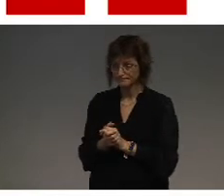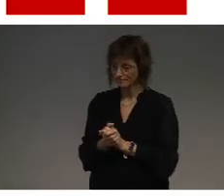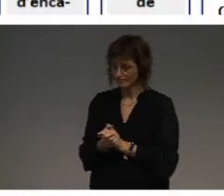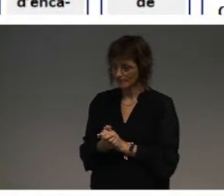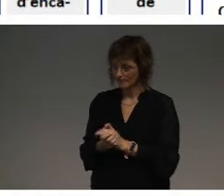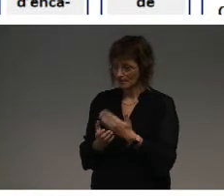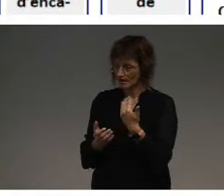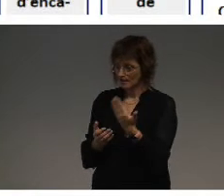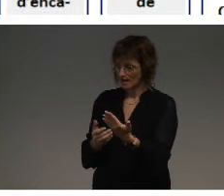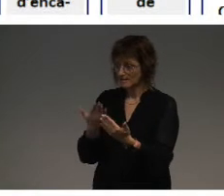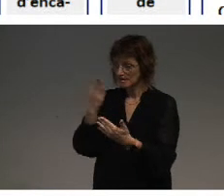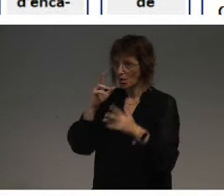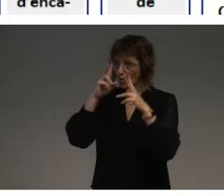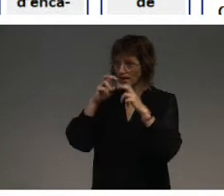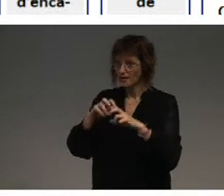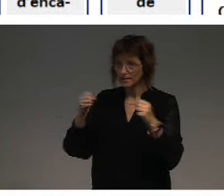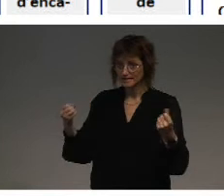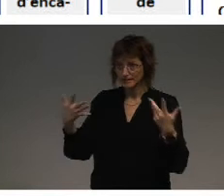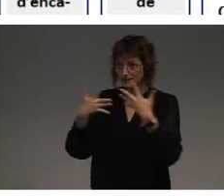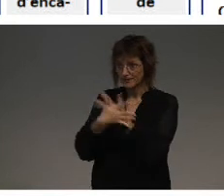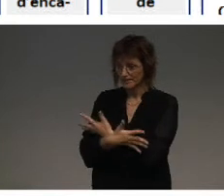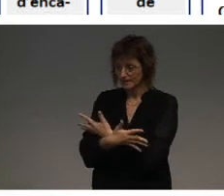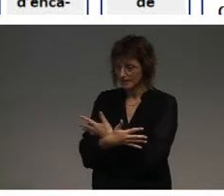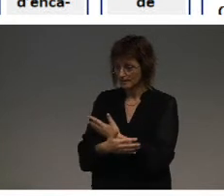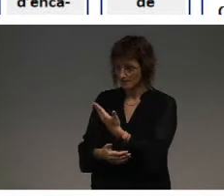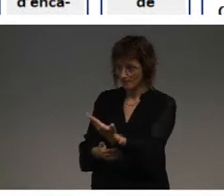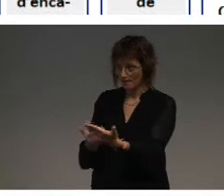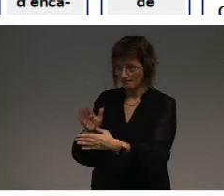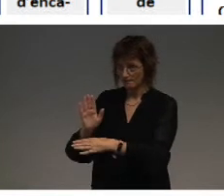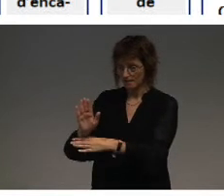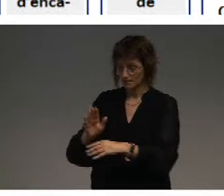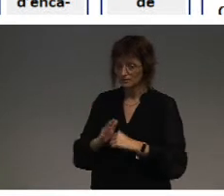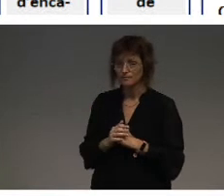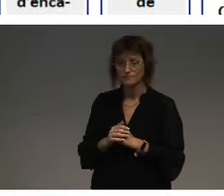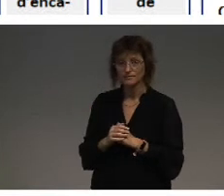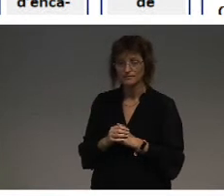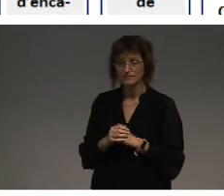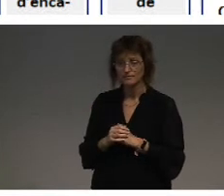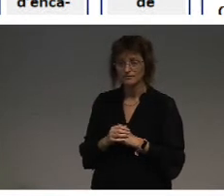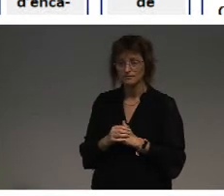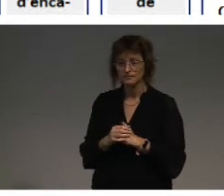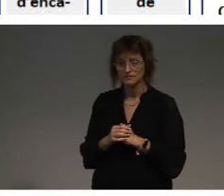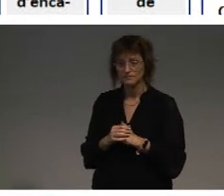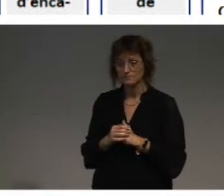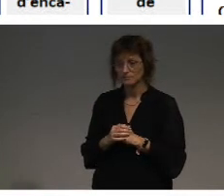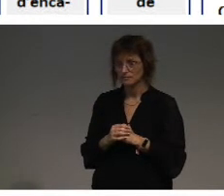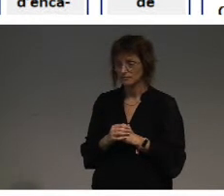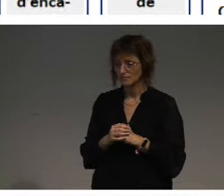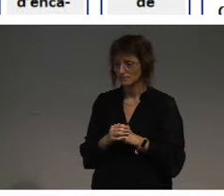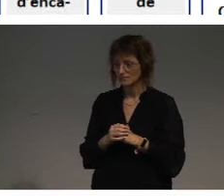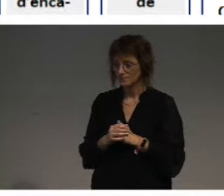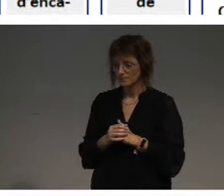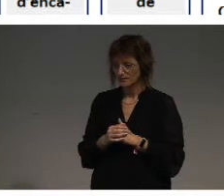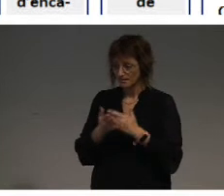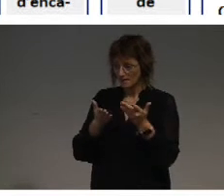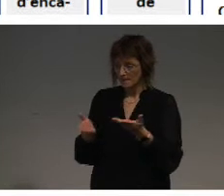une analyse transversale qu'on retrouve ici, et dans lesquelles on a affiné justement les